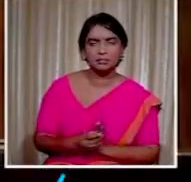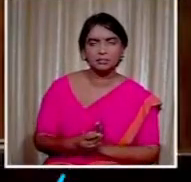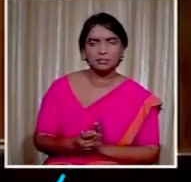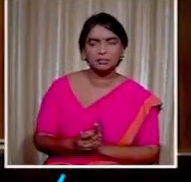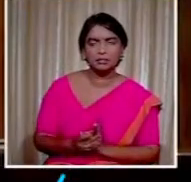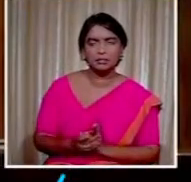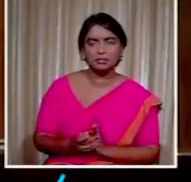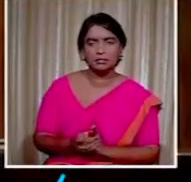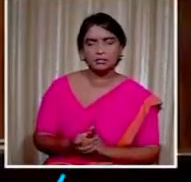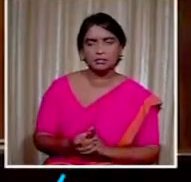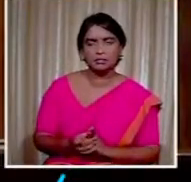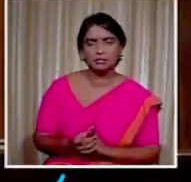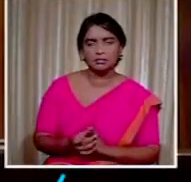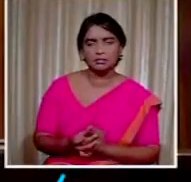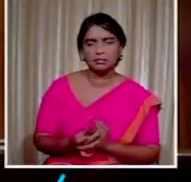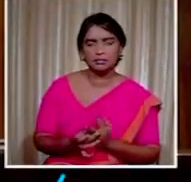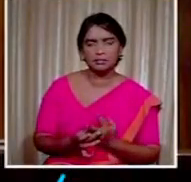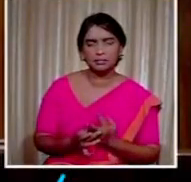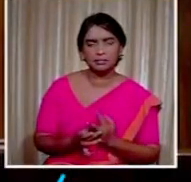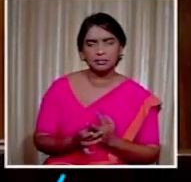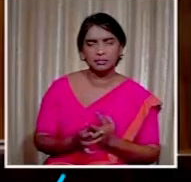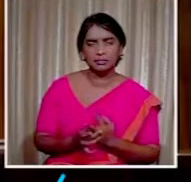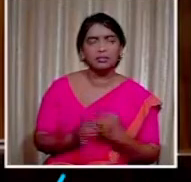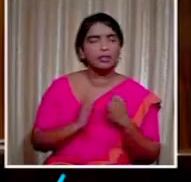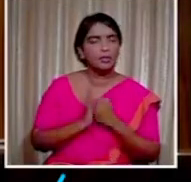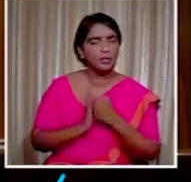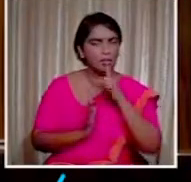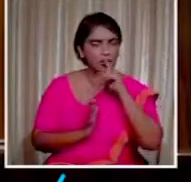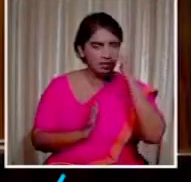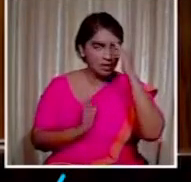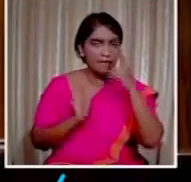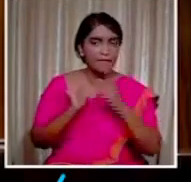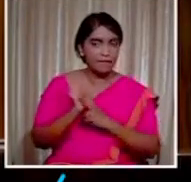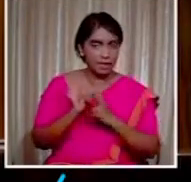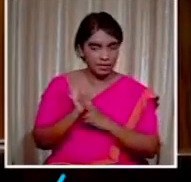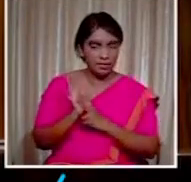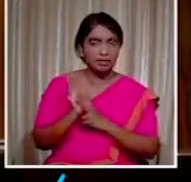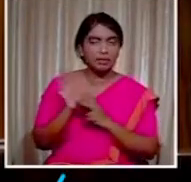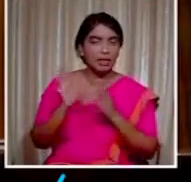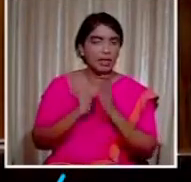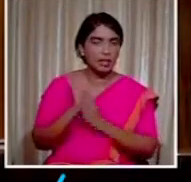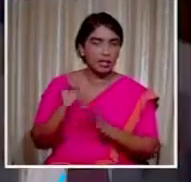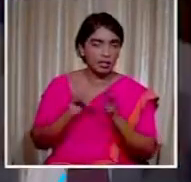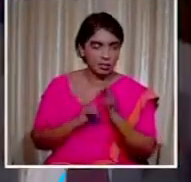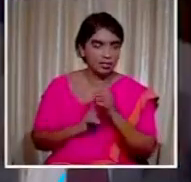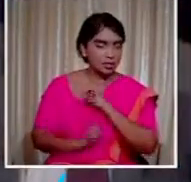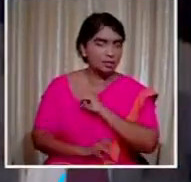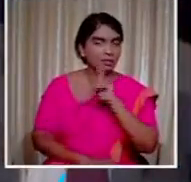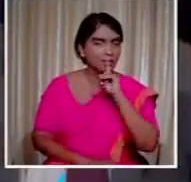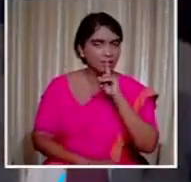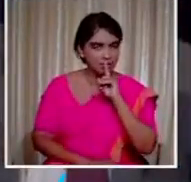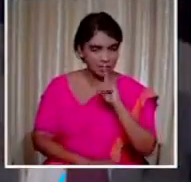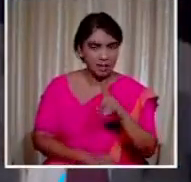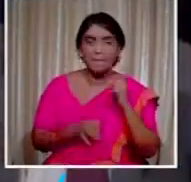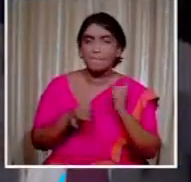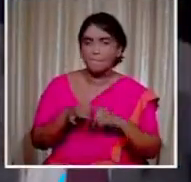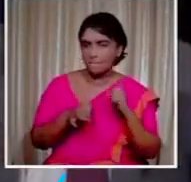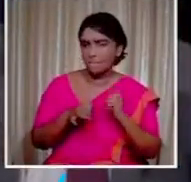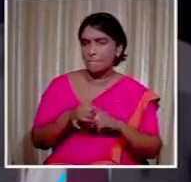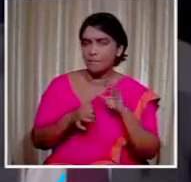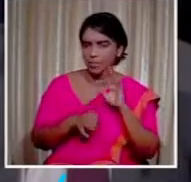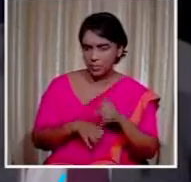ඔව් එමෙතුමා උත්තර දෙන්න අරු කතානායකතුමනි විජිත හේරත් මැතුමා මතු කරපු ප්‍රශ්න කීපයක්